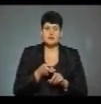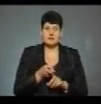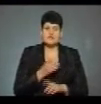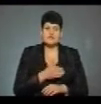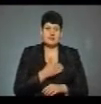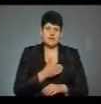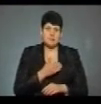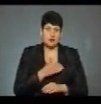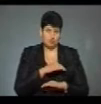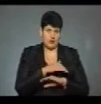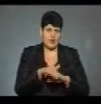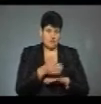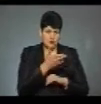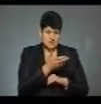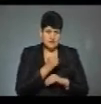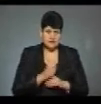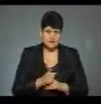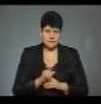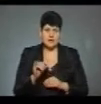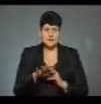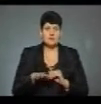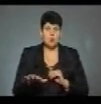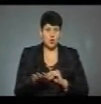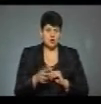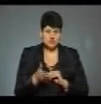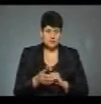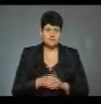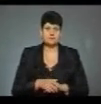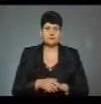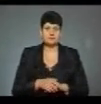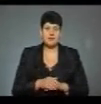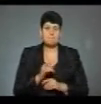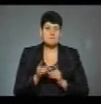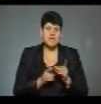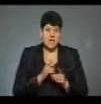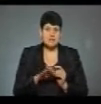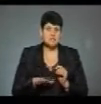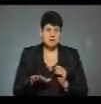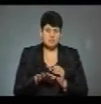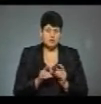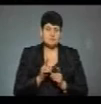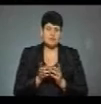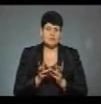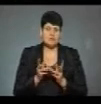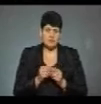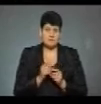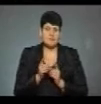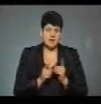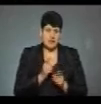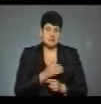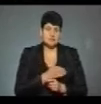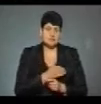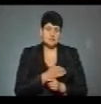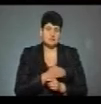температури вулиці і від площі. Міняється площа, міняється нарахування. Міняється температура вулиці,